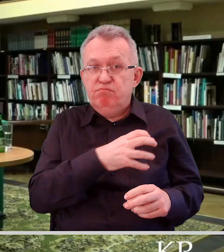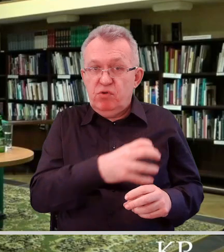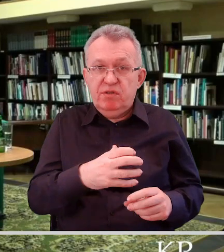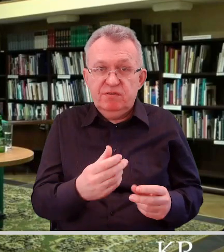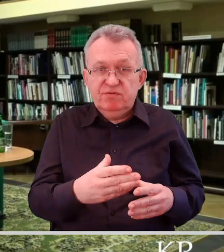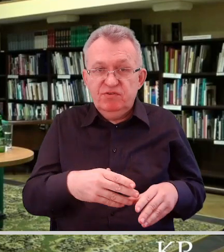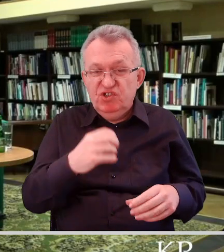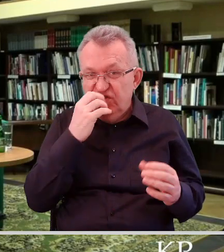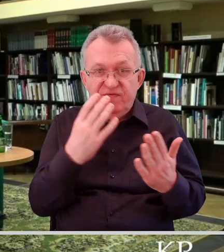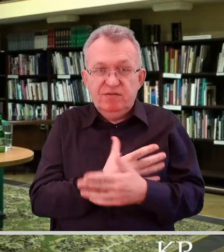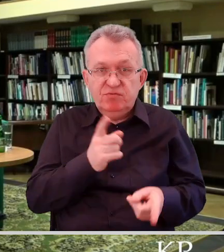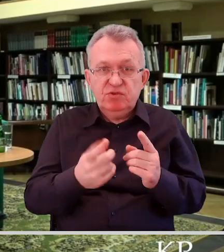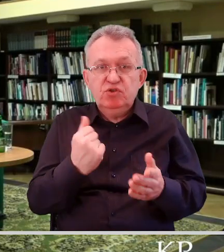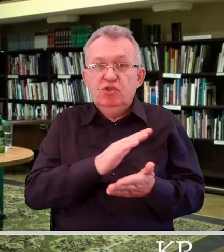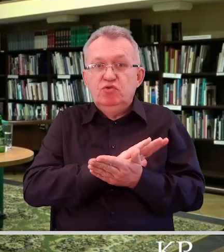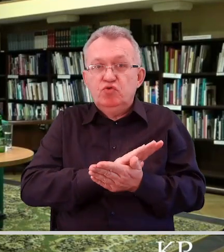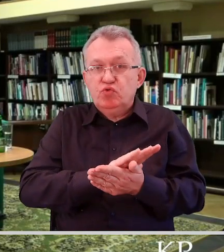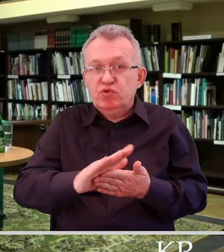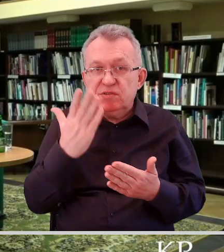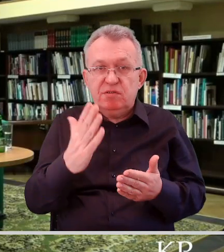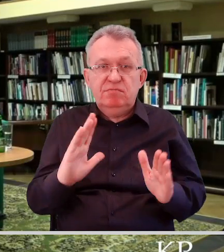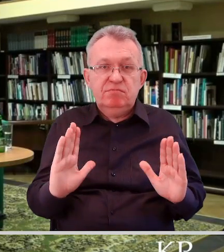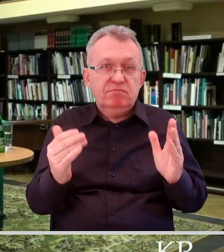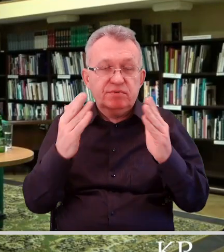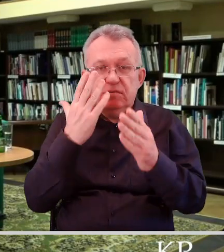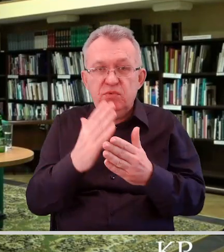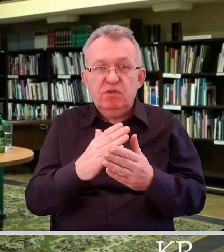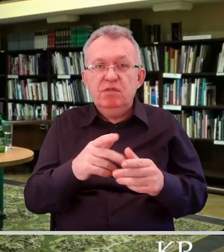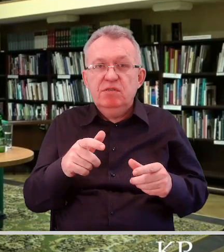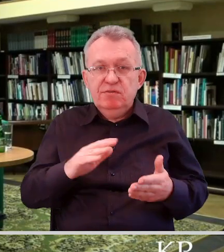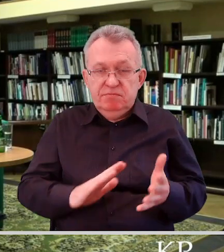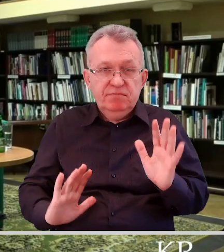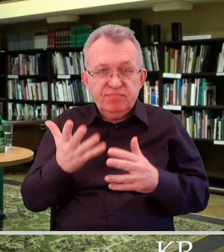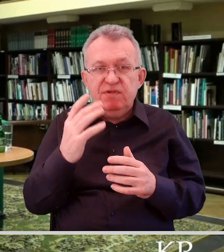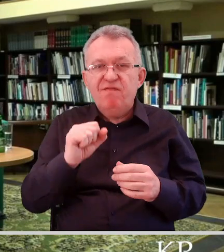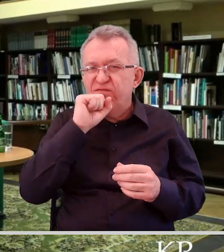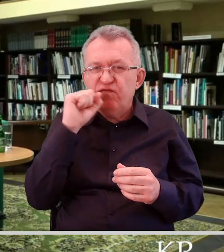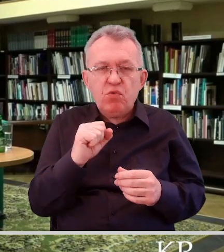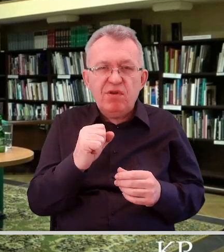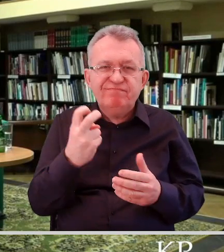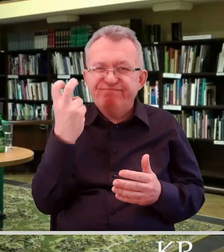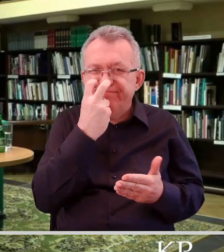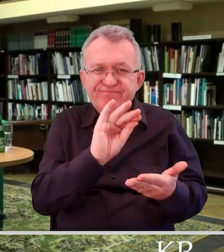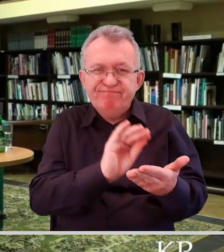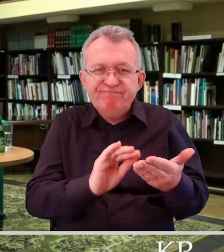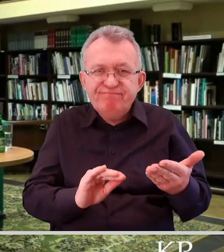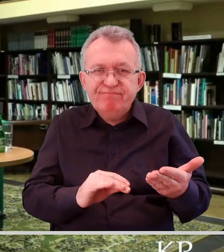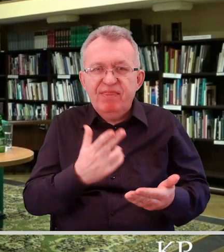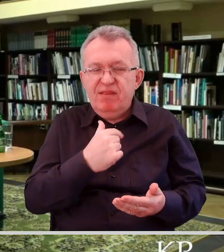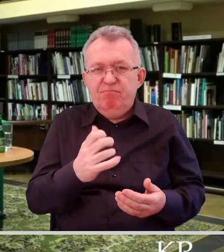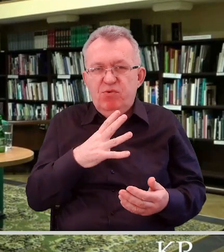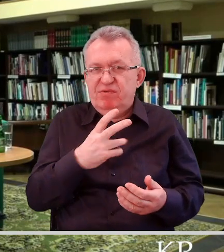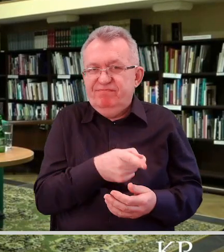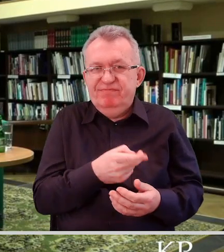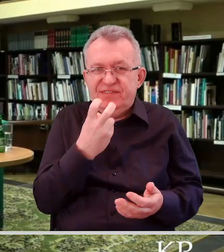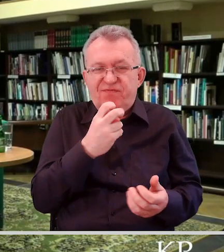noworyszowskie, takie, które chciało mieć czyste, wypucowane kamienice i błyszczące parkiety i w ogóle literatura jakby nie była w